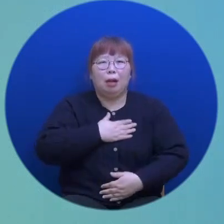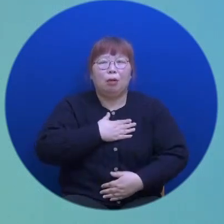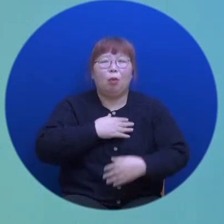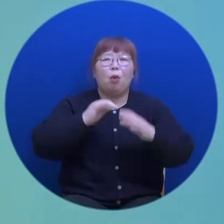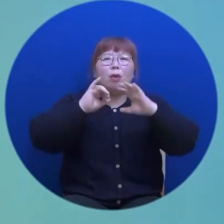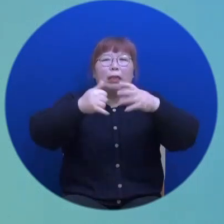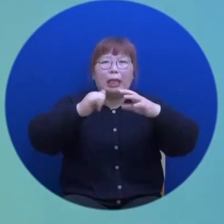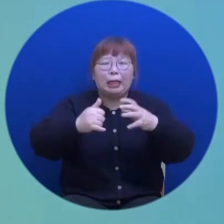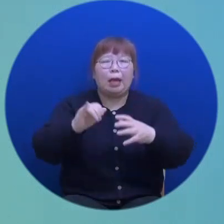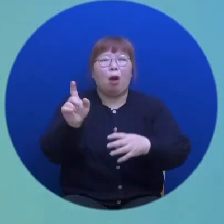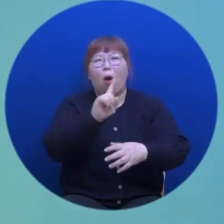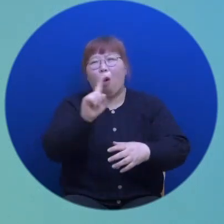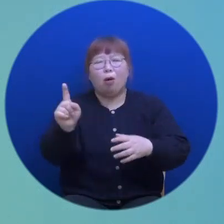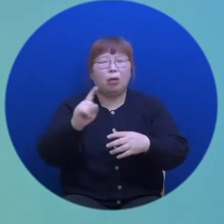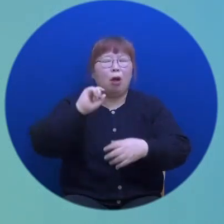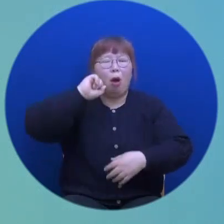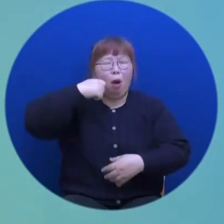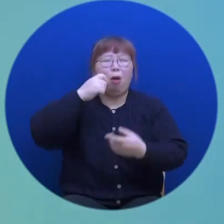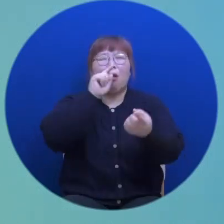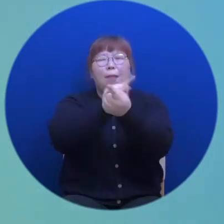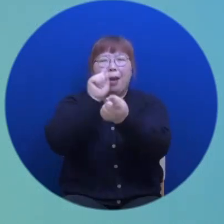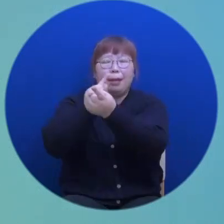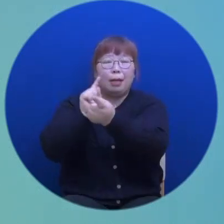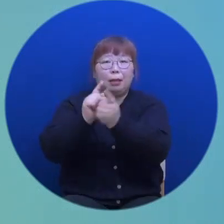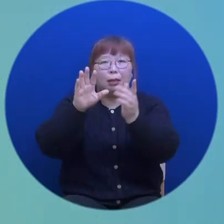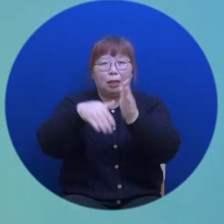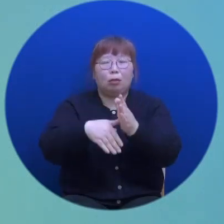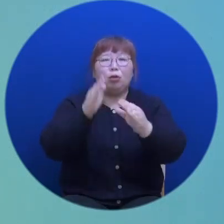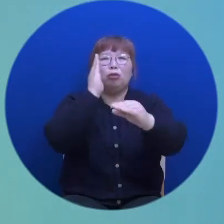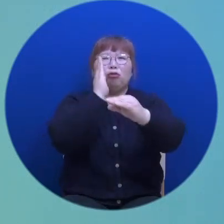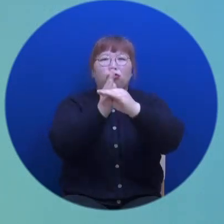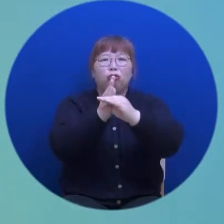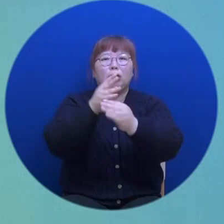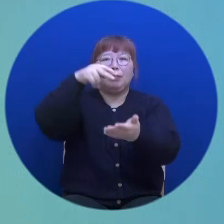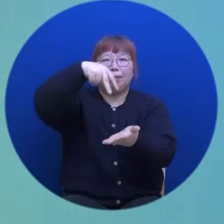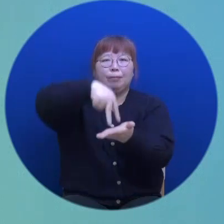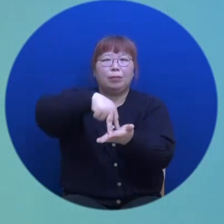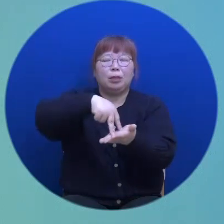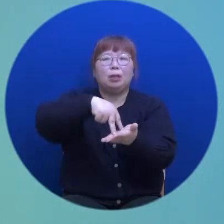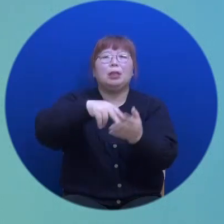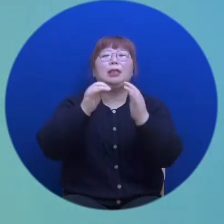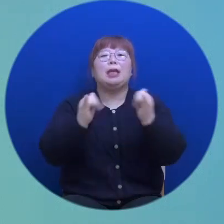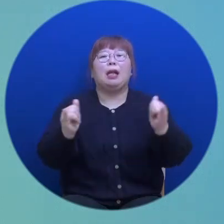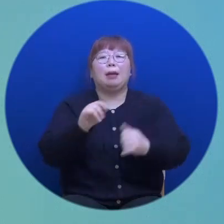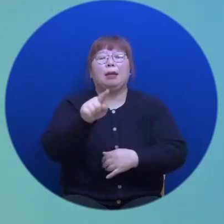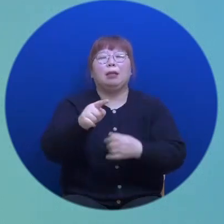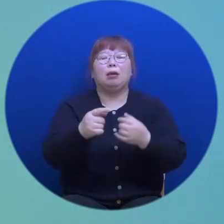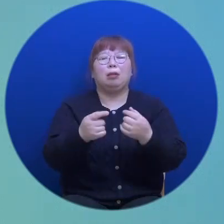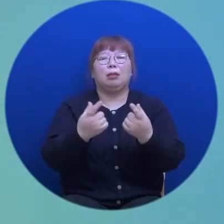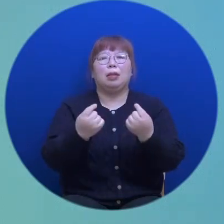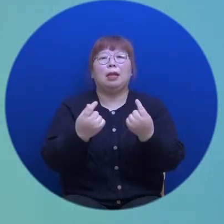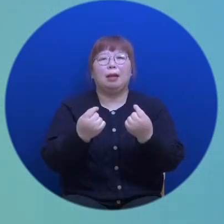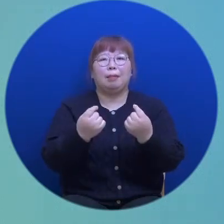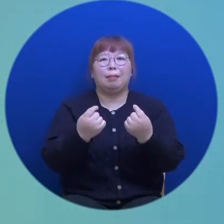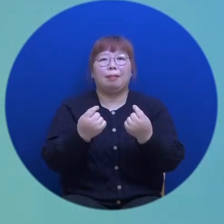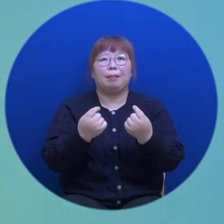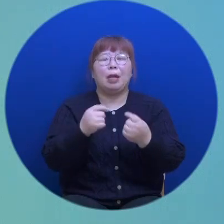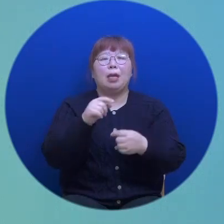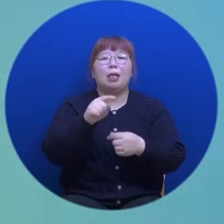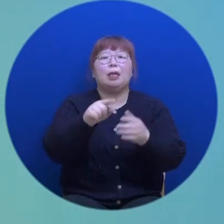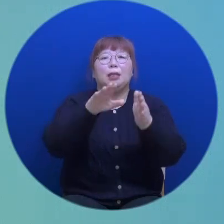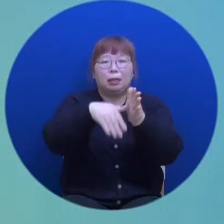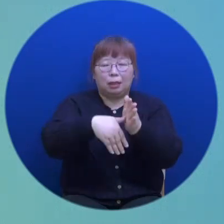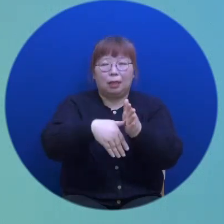세상의 어떤 풍파 속에서도 중심을 지켜가는 사람들, 그 사람들이 바로 이